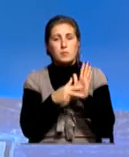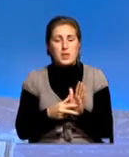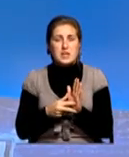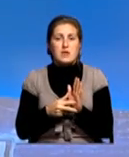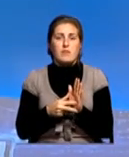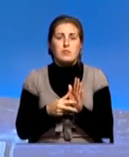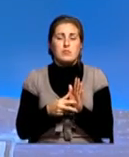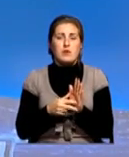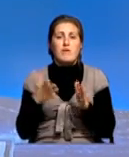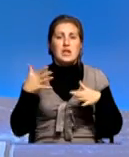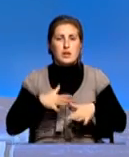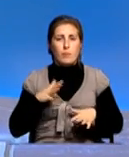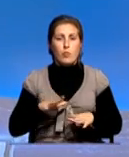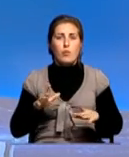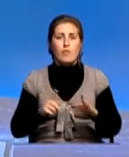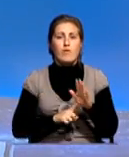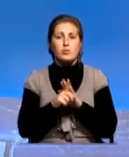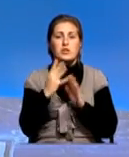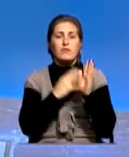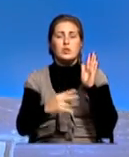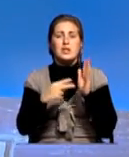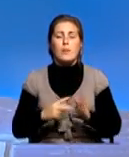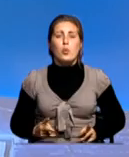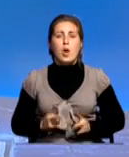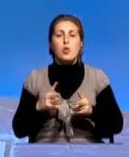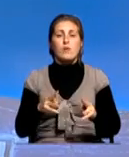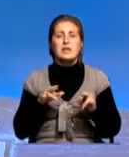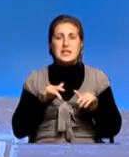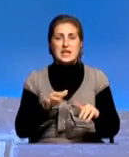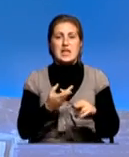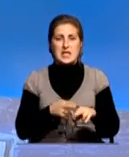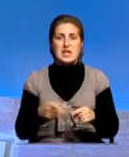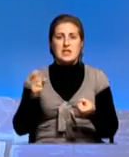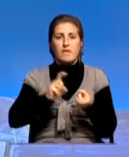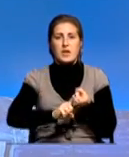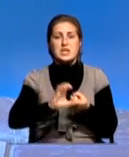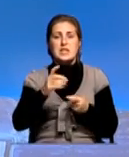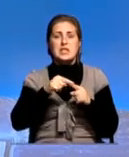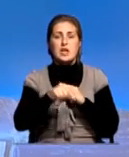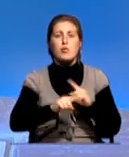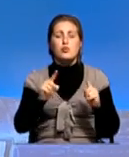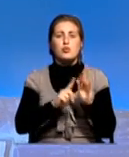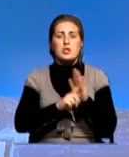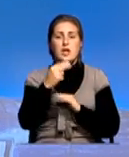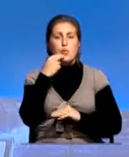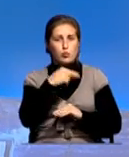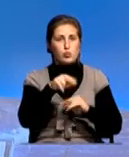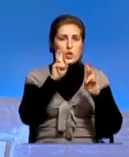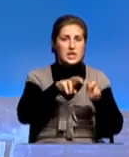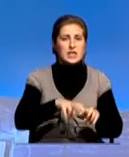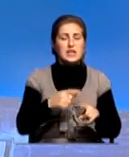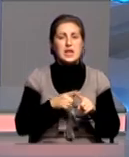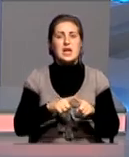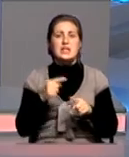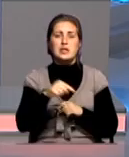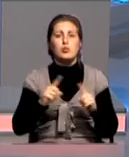месяцев в Крыму возбуждено 97 уголовных дел Это связано с тем что стали лучше расследовать или с тем